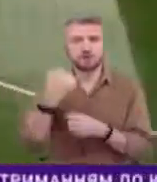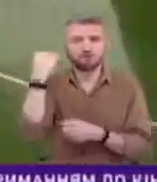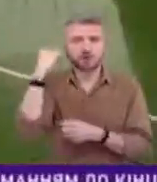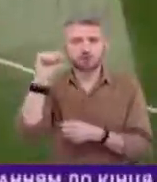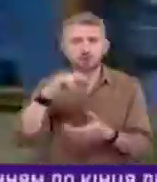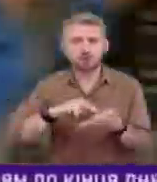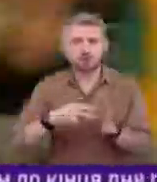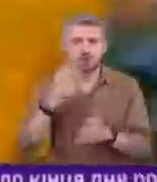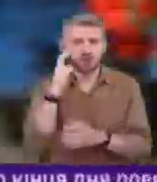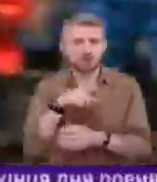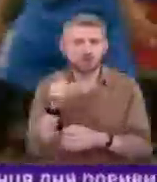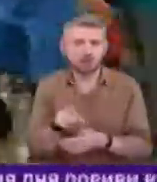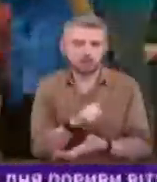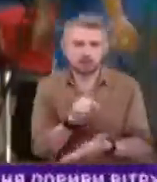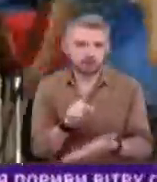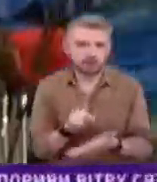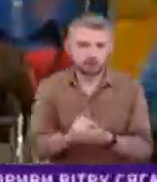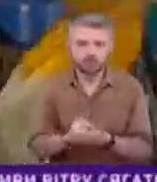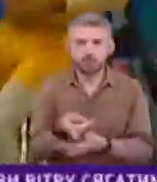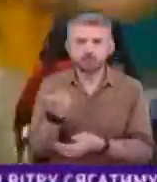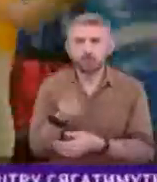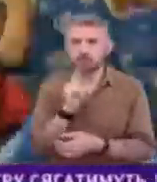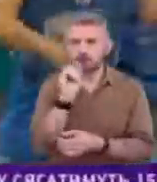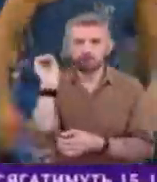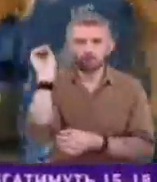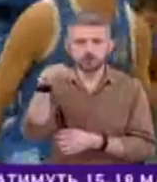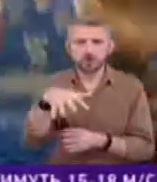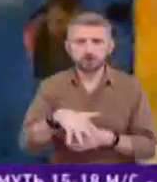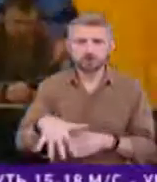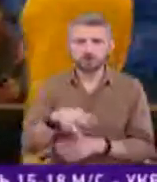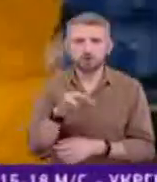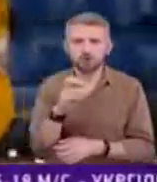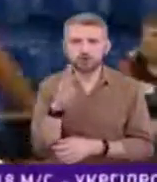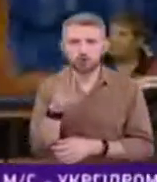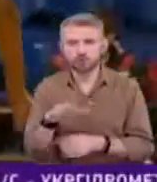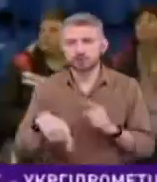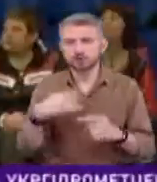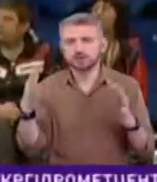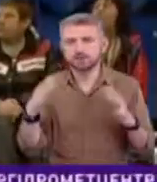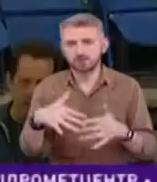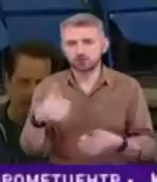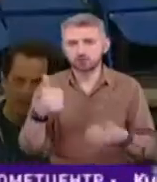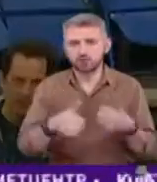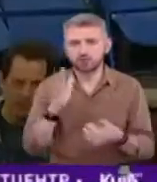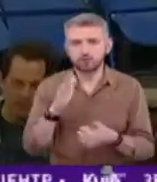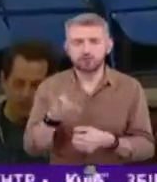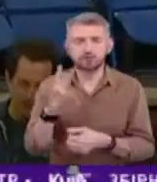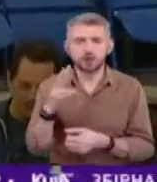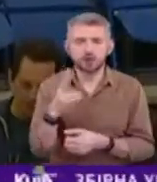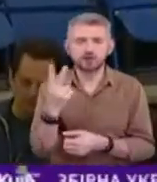плани киян невідворотніми двома влучаннями з периметра носков. Наступний матч суперники зіграють у